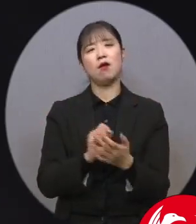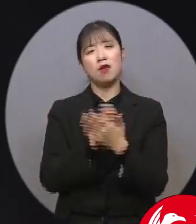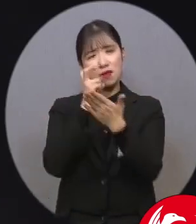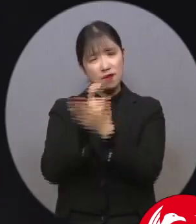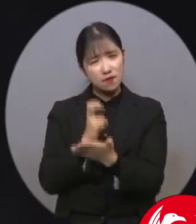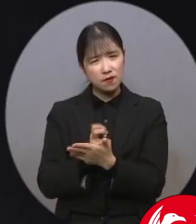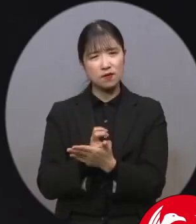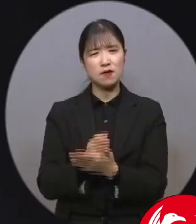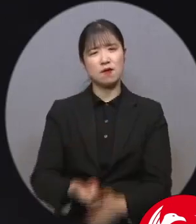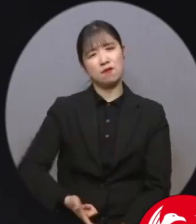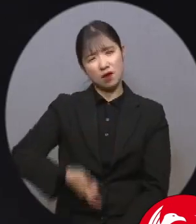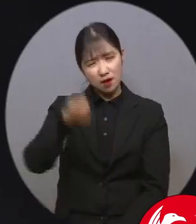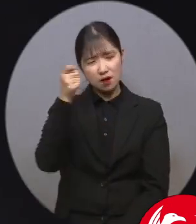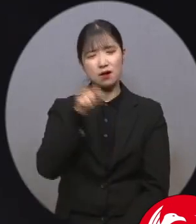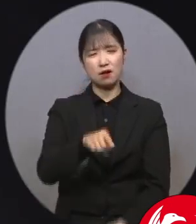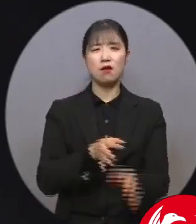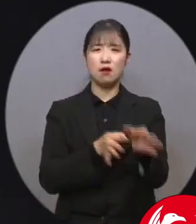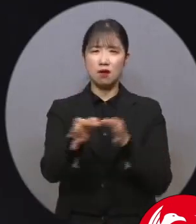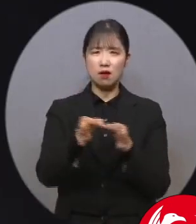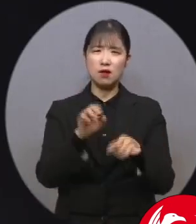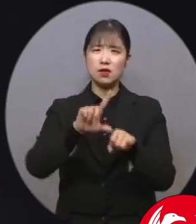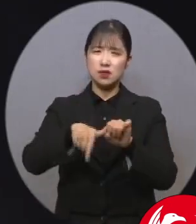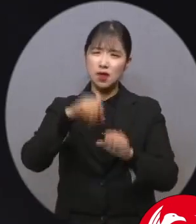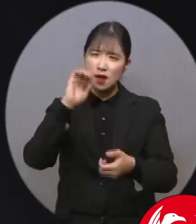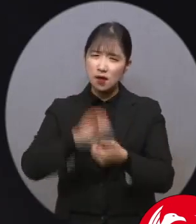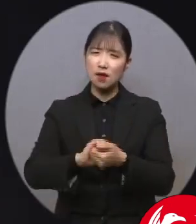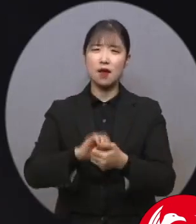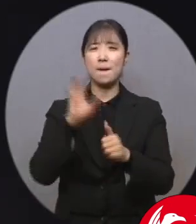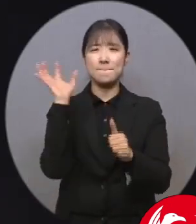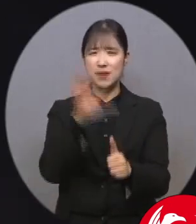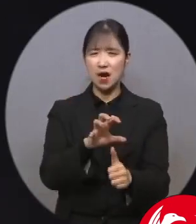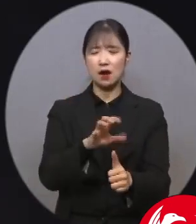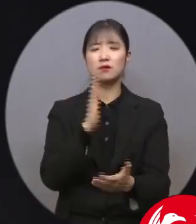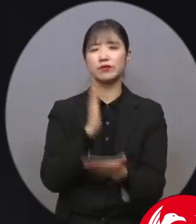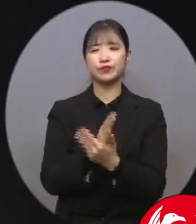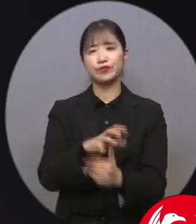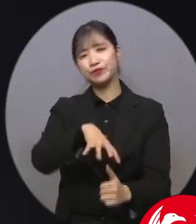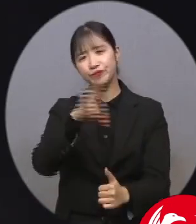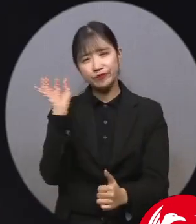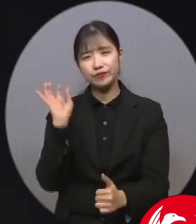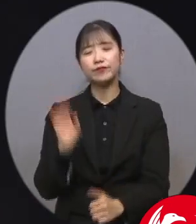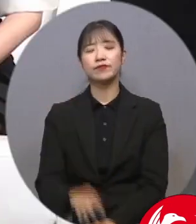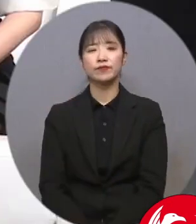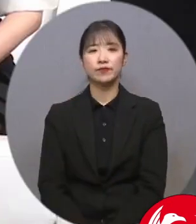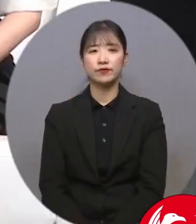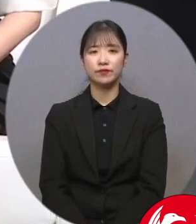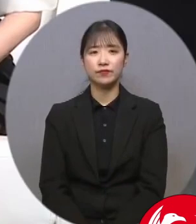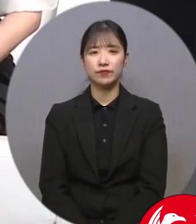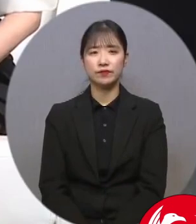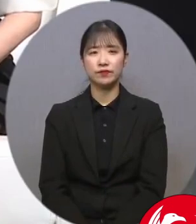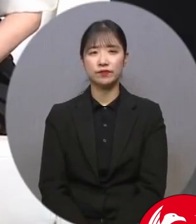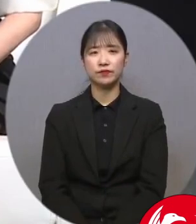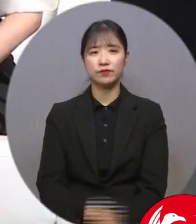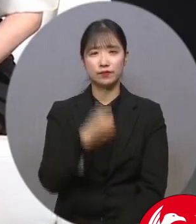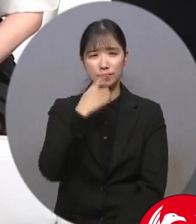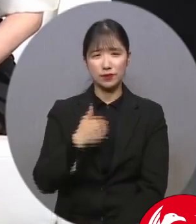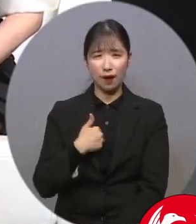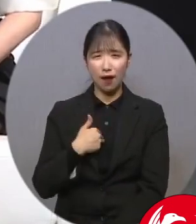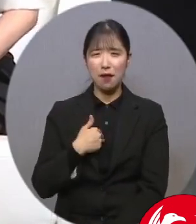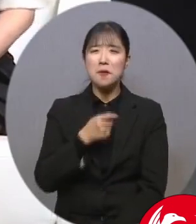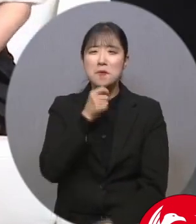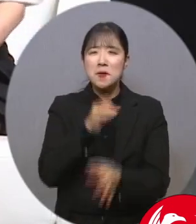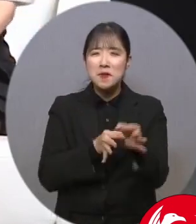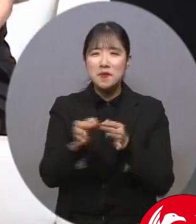정부는 빨리 소상공인들의 영업시간 제한 철폐해야 됩니다. 제가 마신 소상공인 대표자